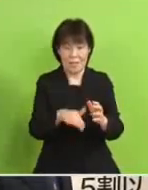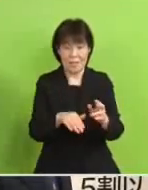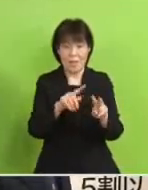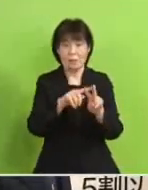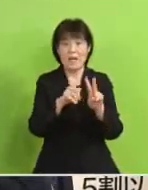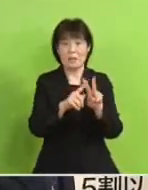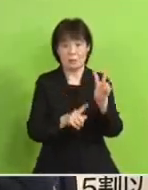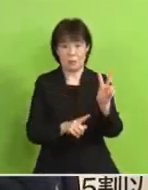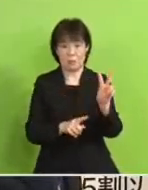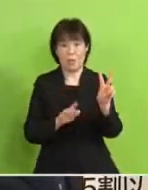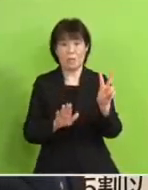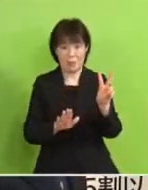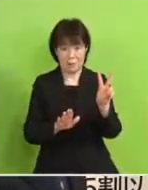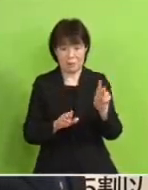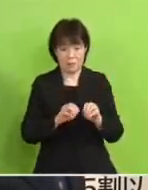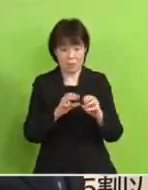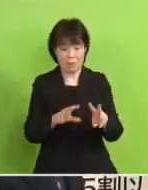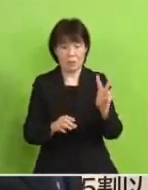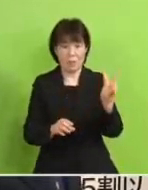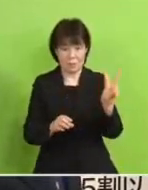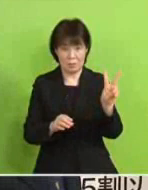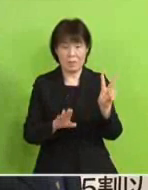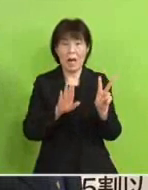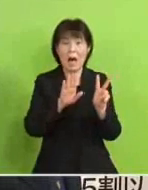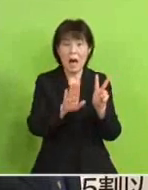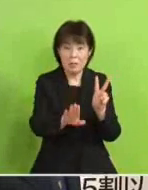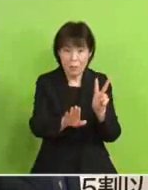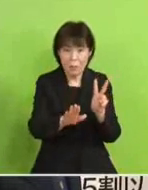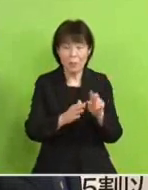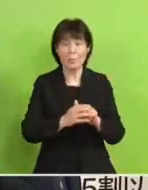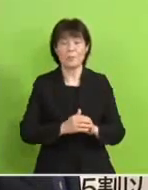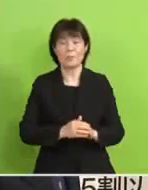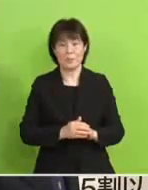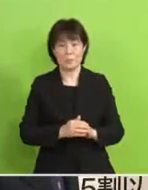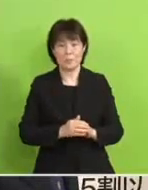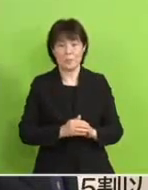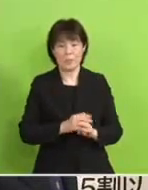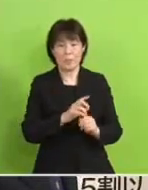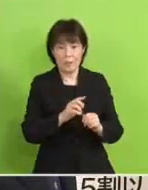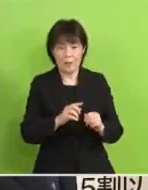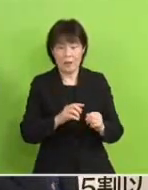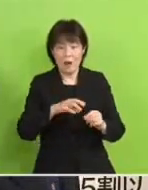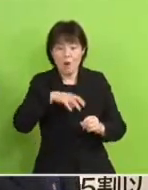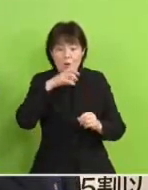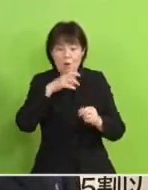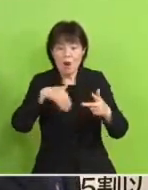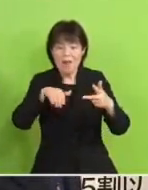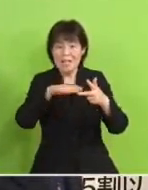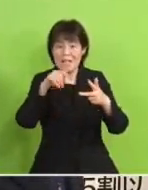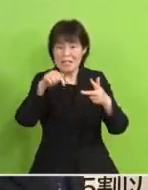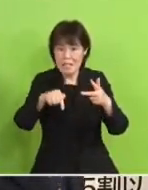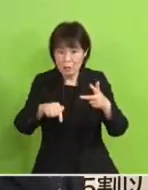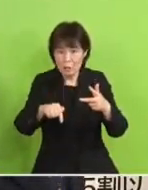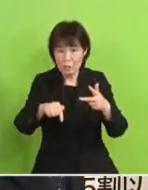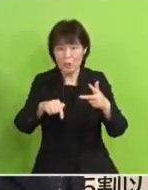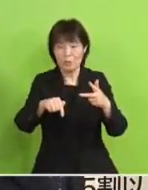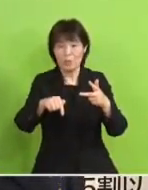ここが2つ発生しています。そしてその後、応用に高齢者施設